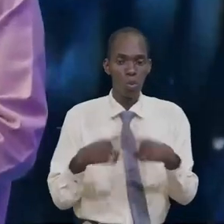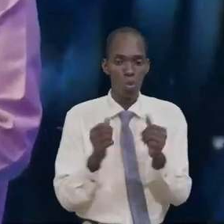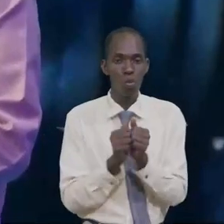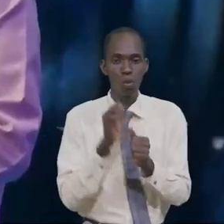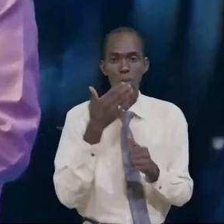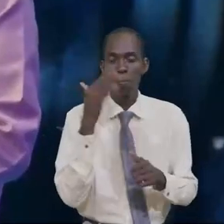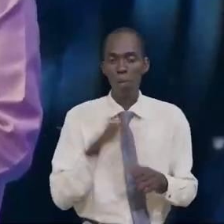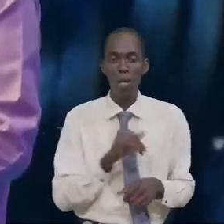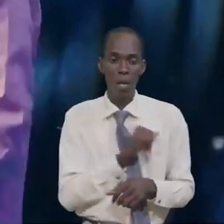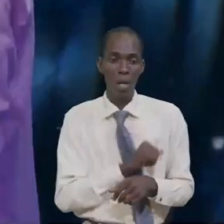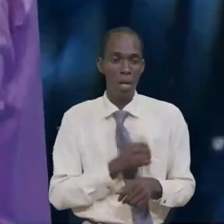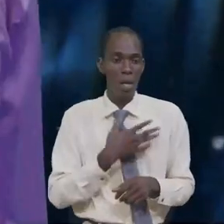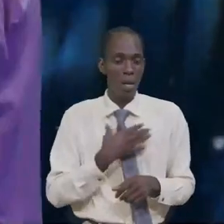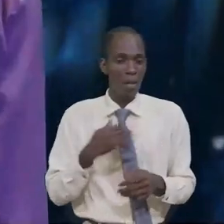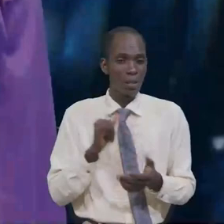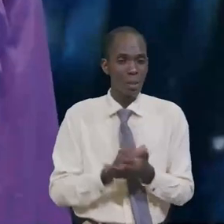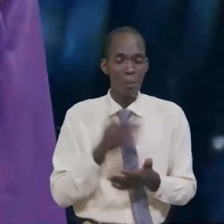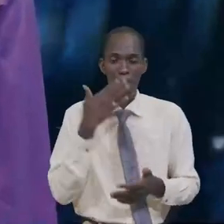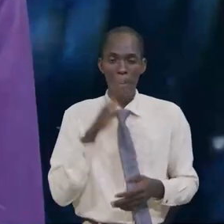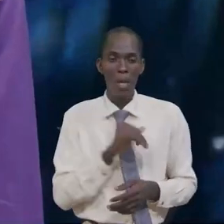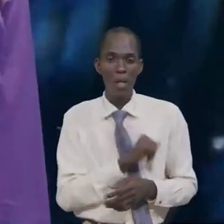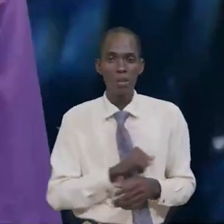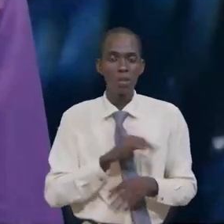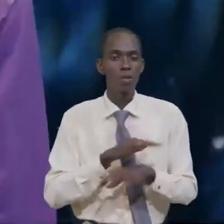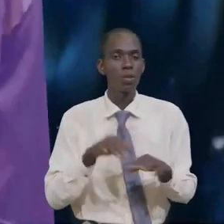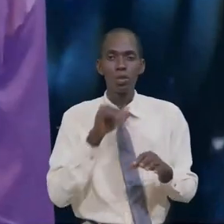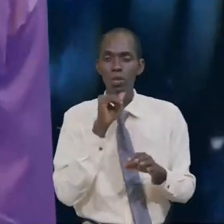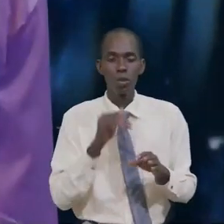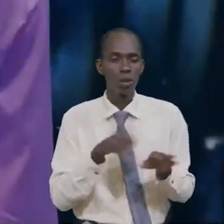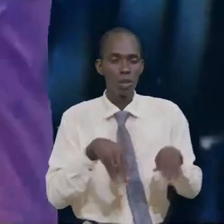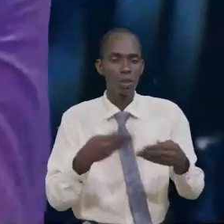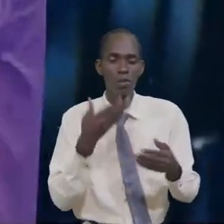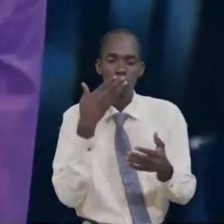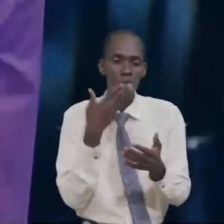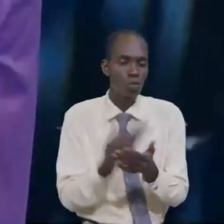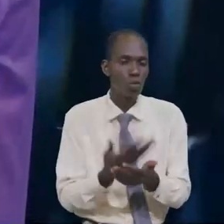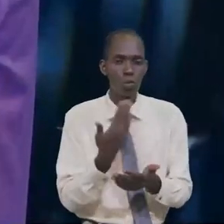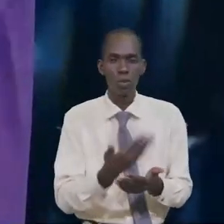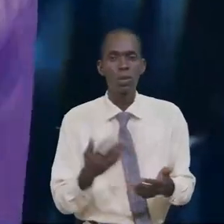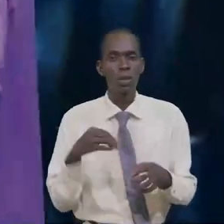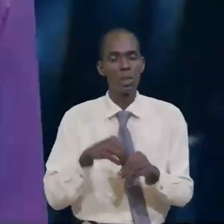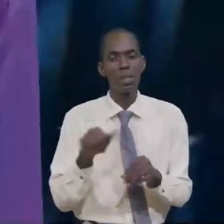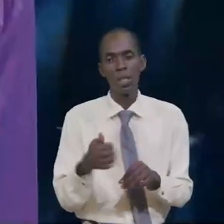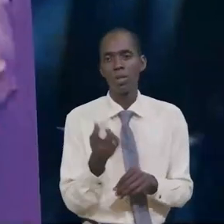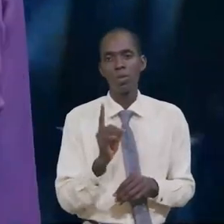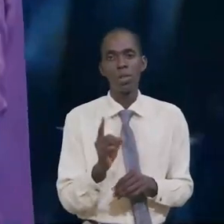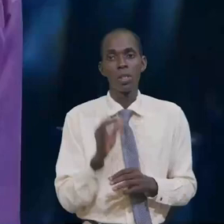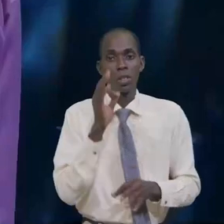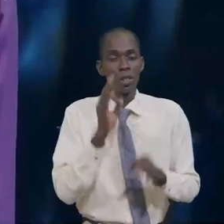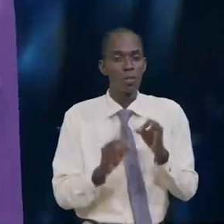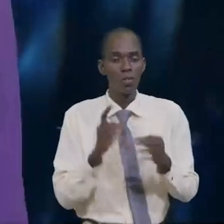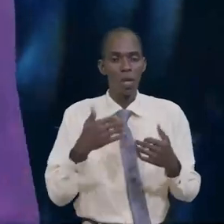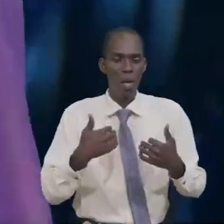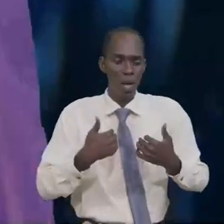mauvaise attitude ne porte pas de frais nulle part si tu portes une disposition